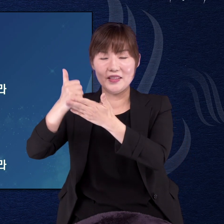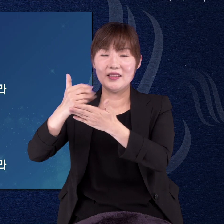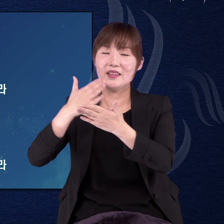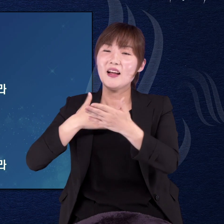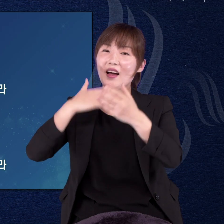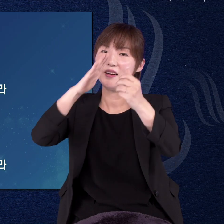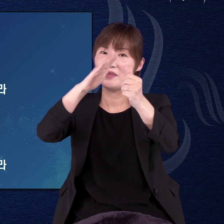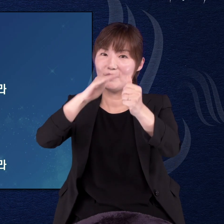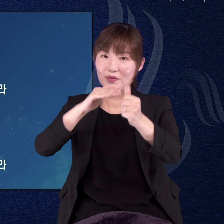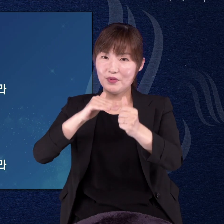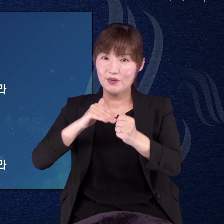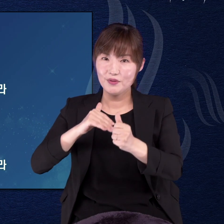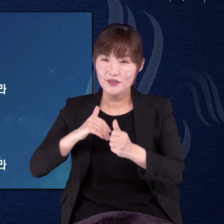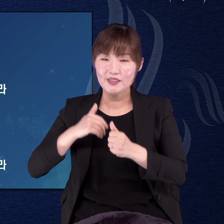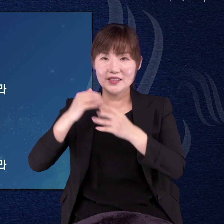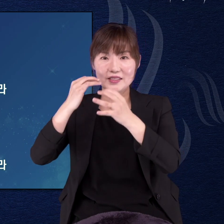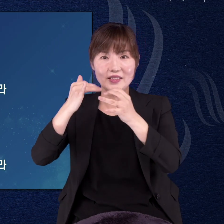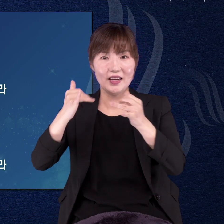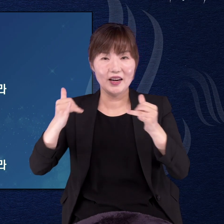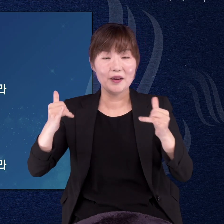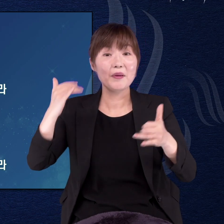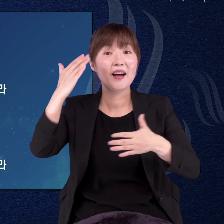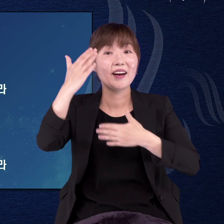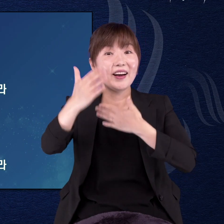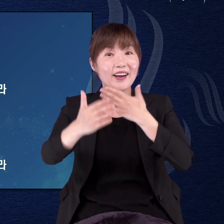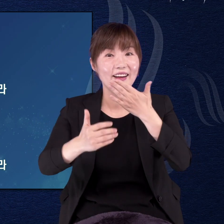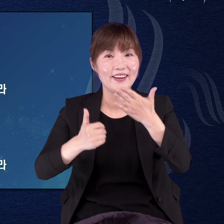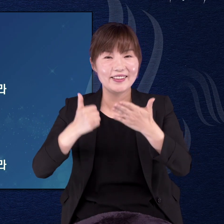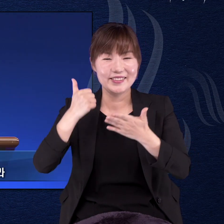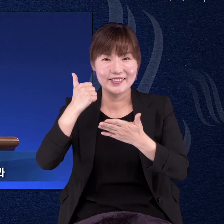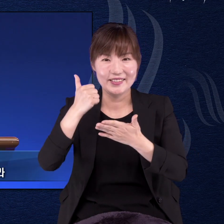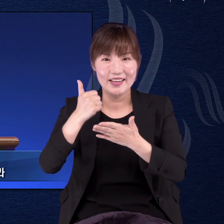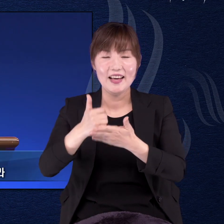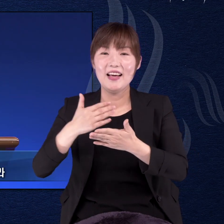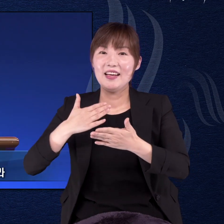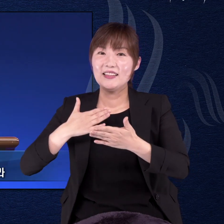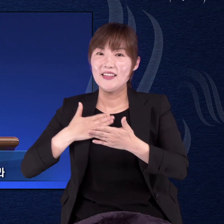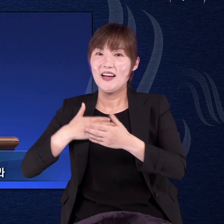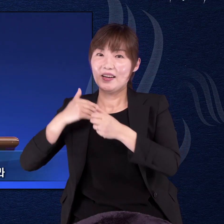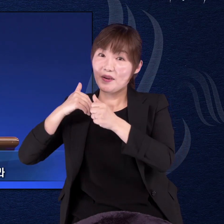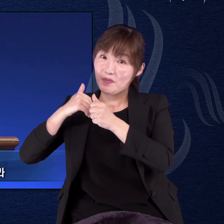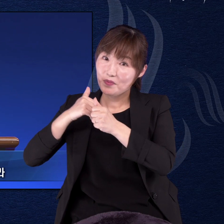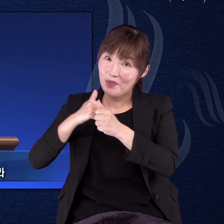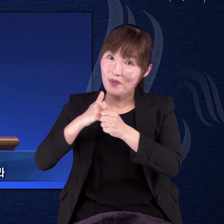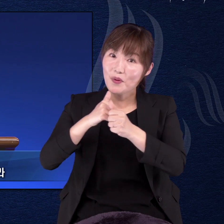이가 하나님, 나를 보내실 이도